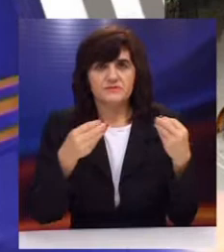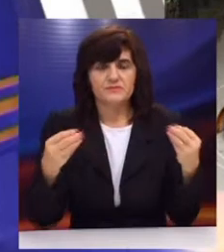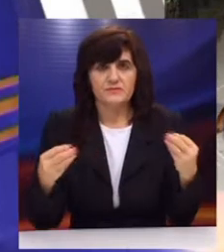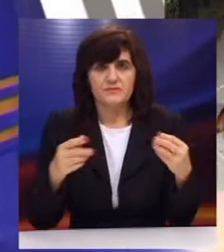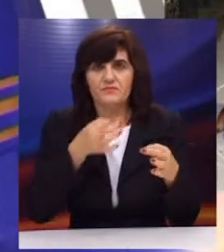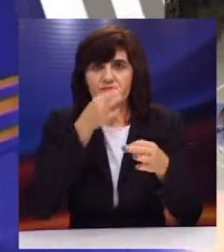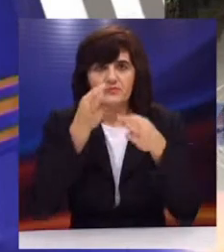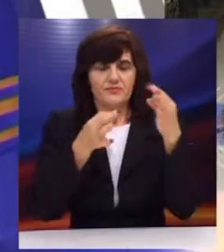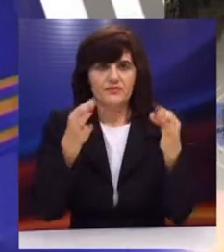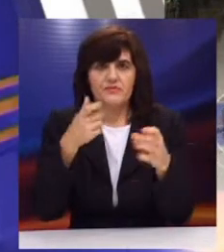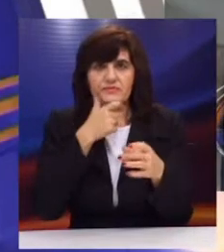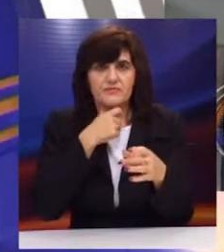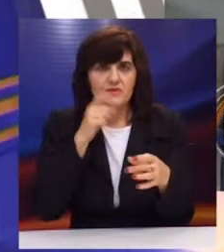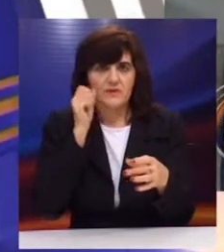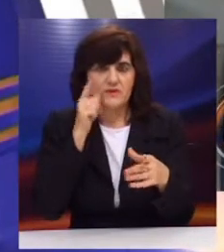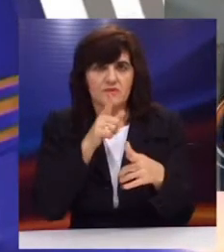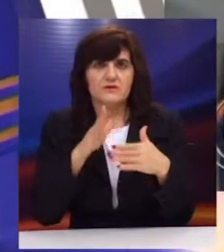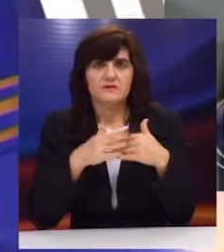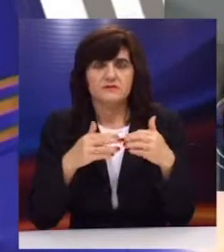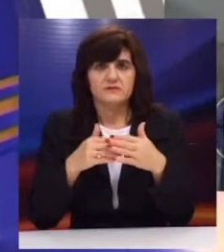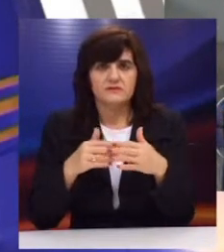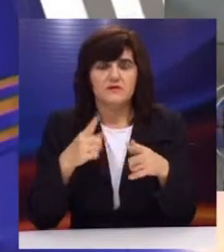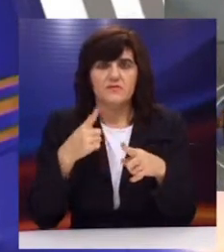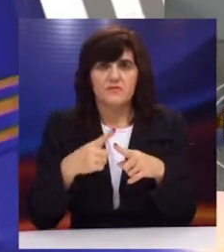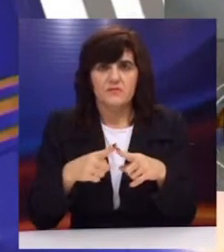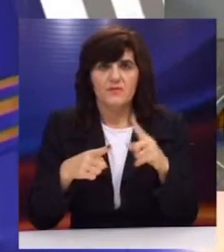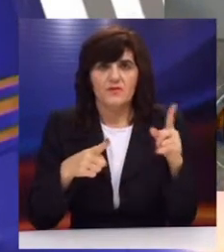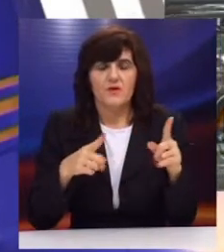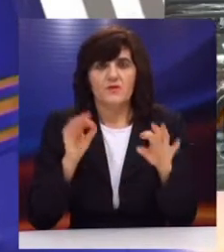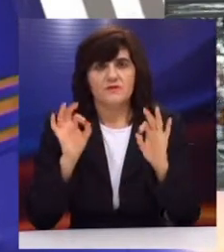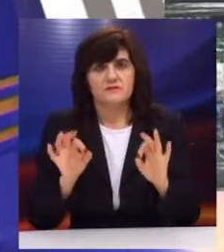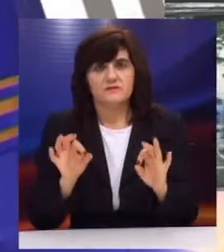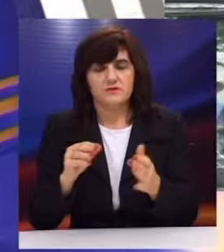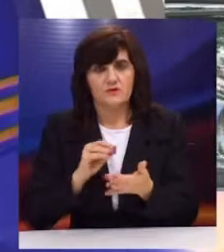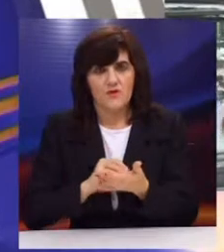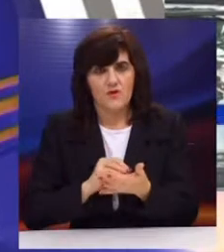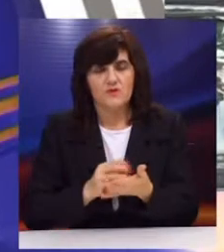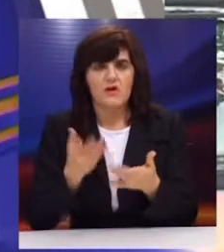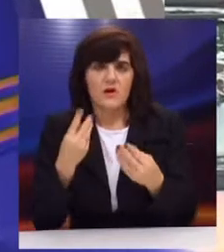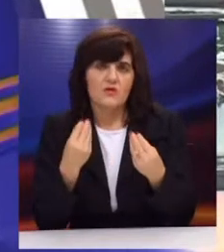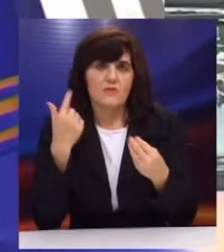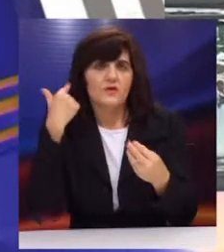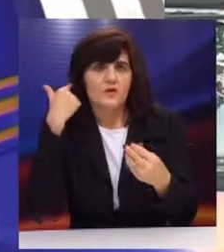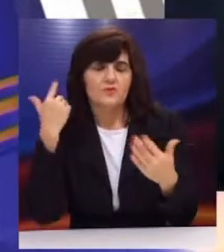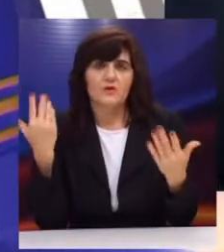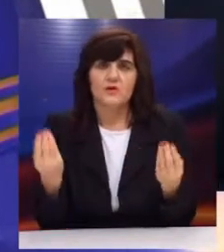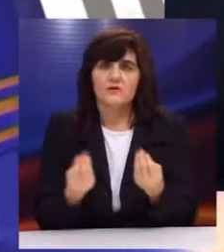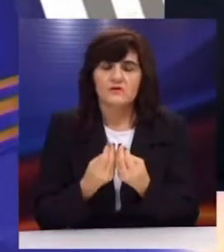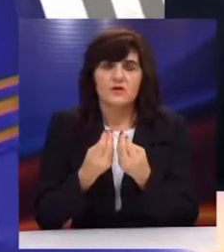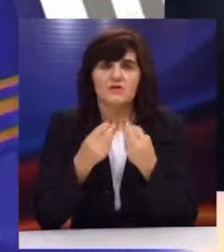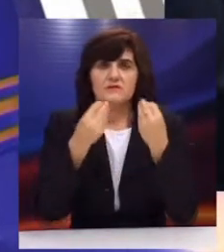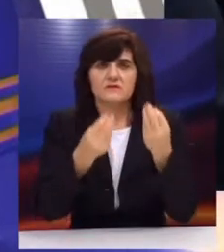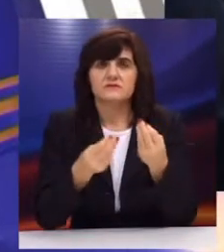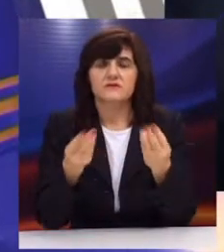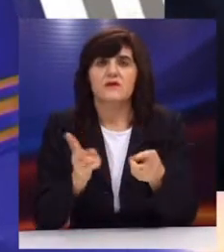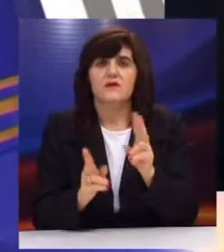Anketirani stanovnici Malog Bajmoka zadovoljni su akcijom. Kažu da se osjećaju bezbedno, ali da je i dobro da čuju neke nove savete